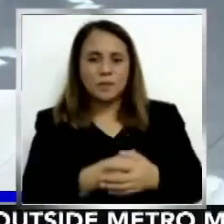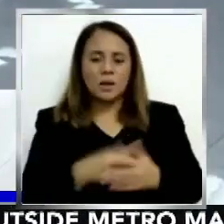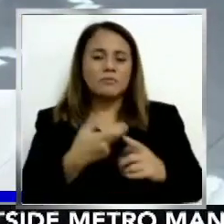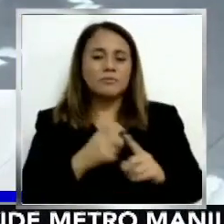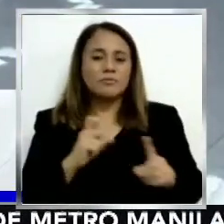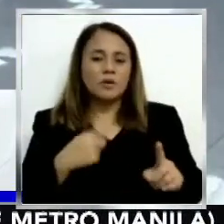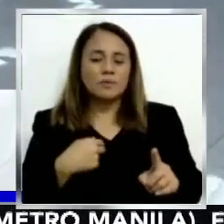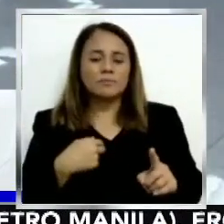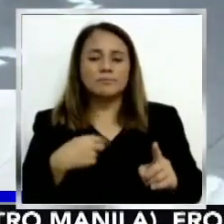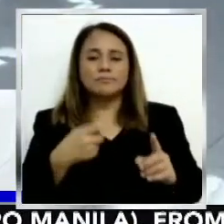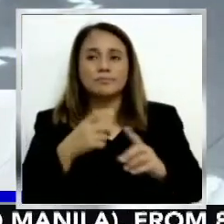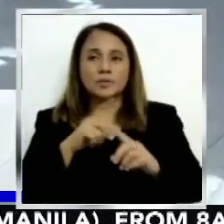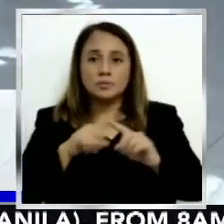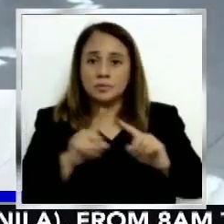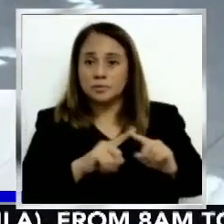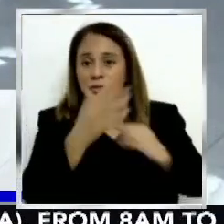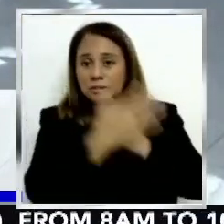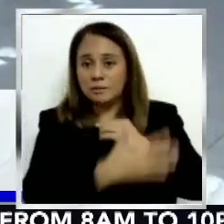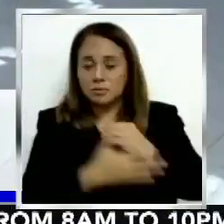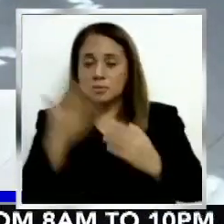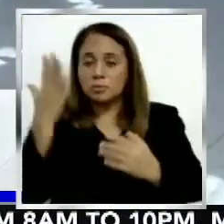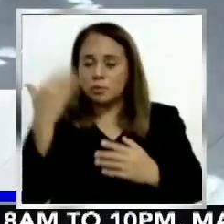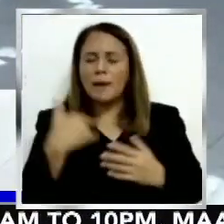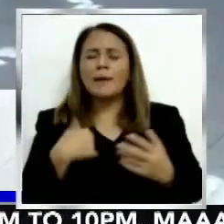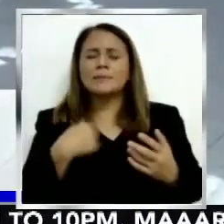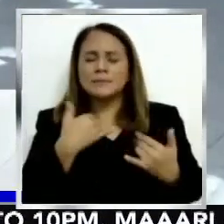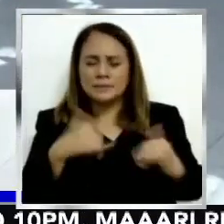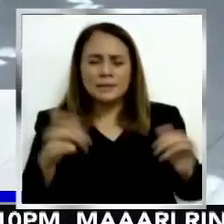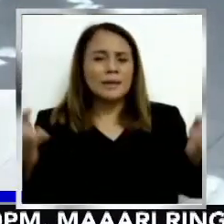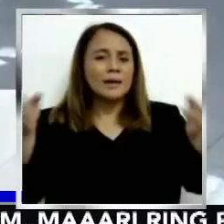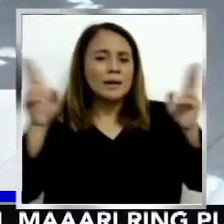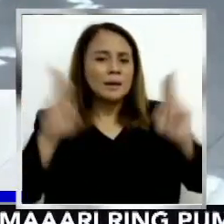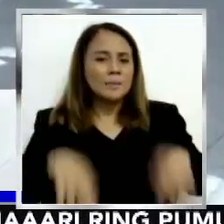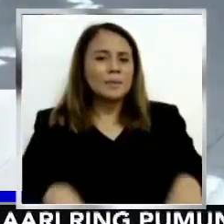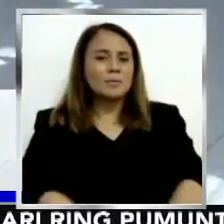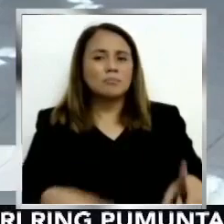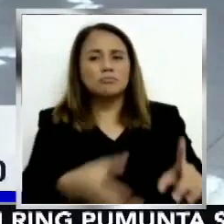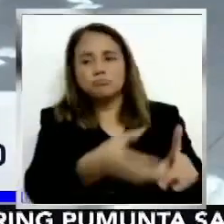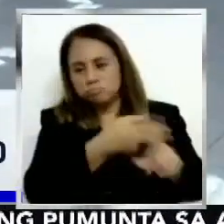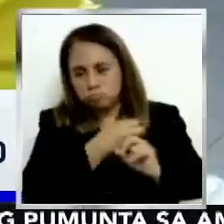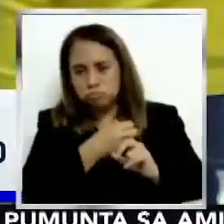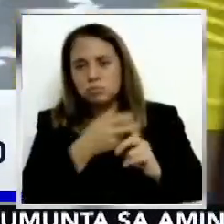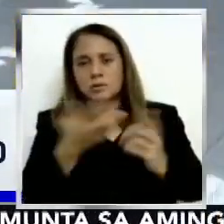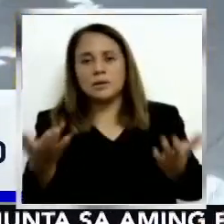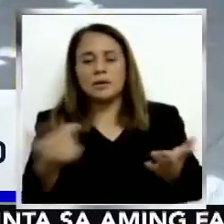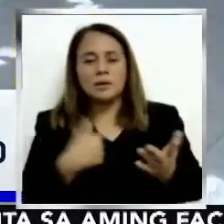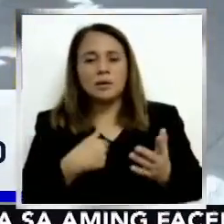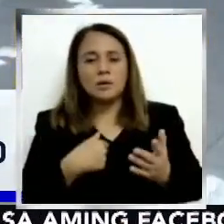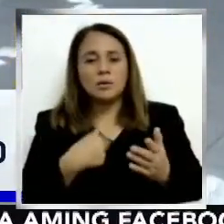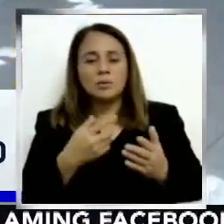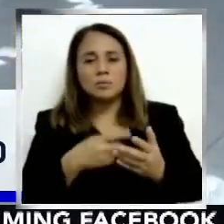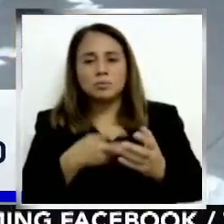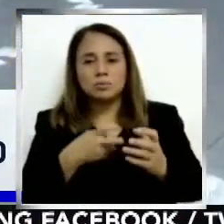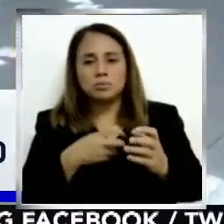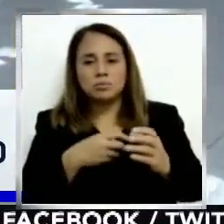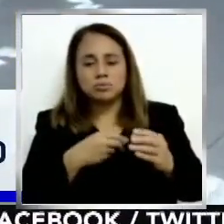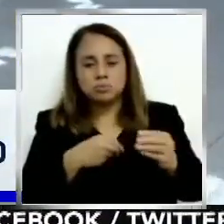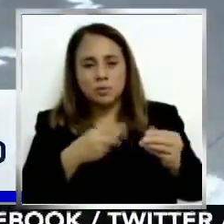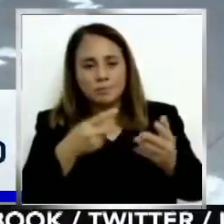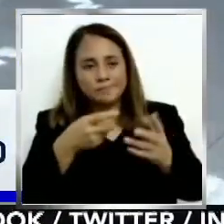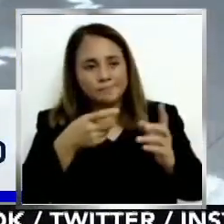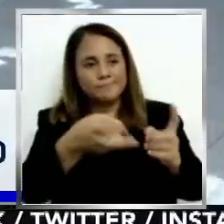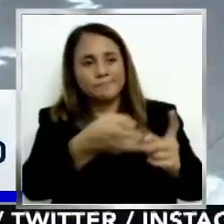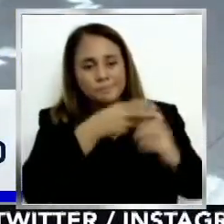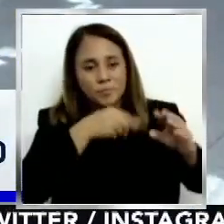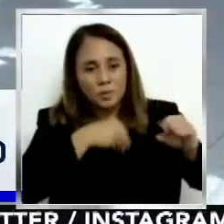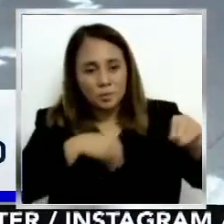are incidents reported of kidnapping, pang-extort po at kidnapping dun sa mga foreign nationals na nagpupunta po dito